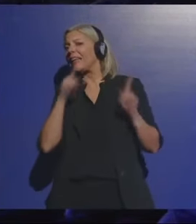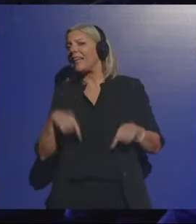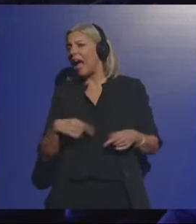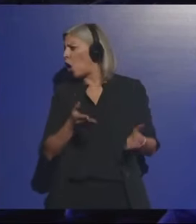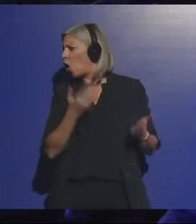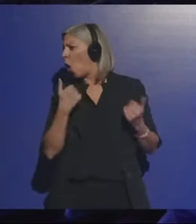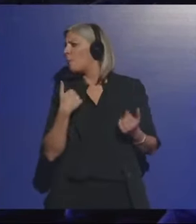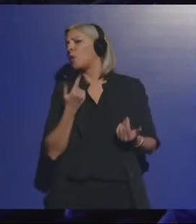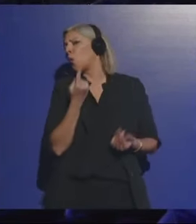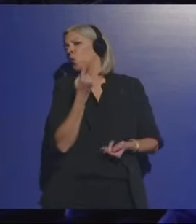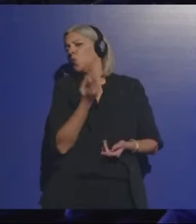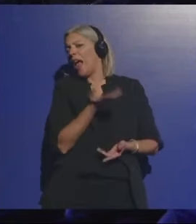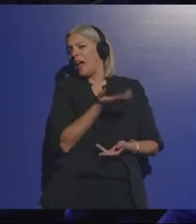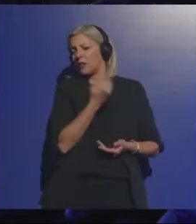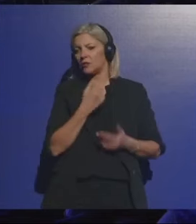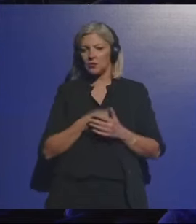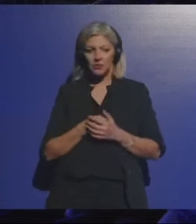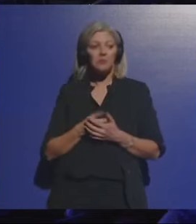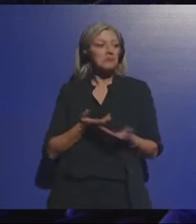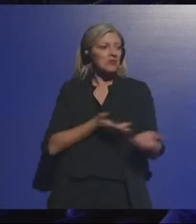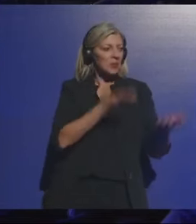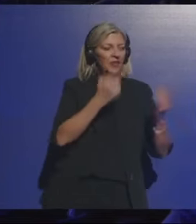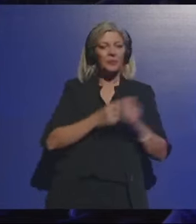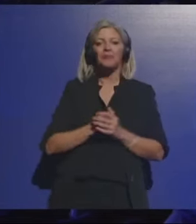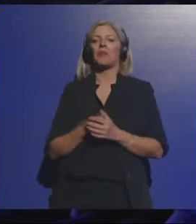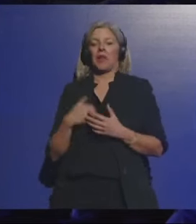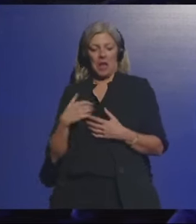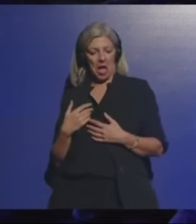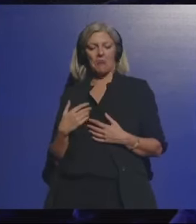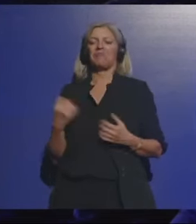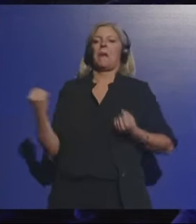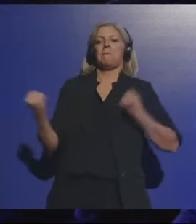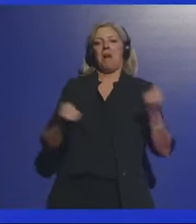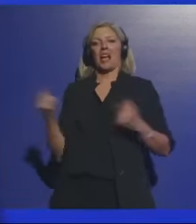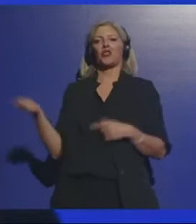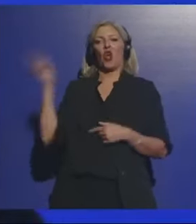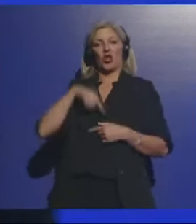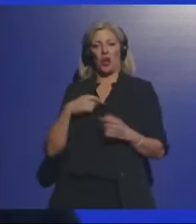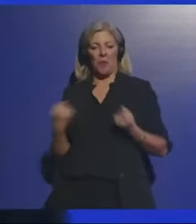capita una cosa dentro la scuola